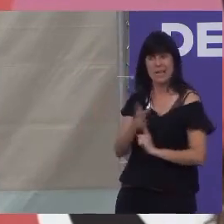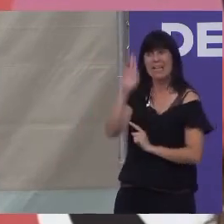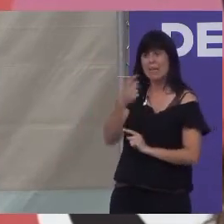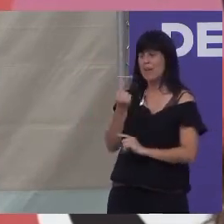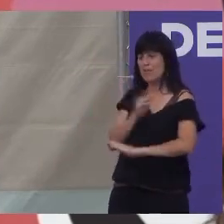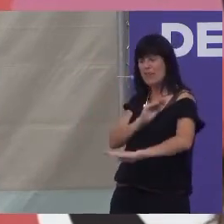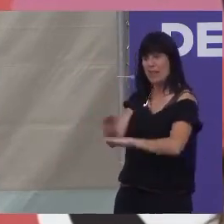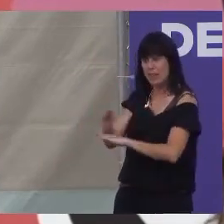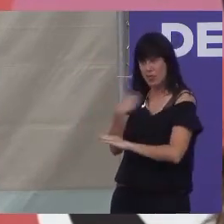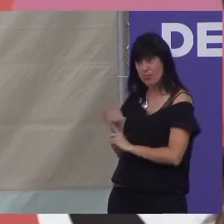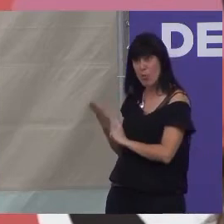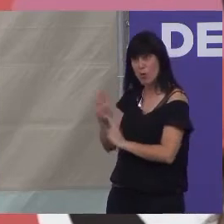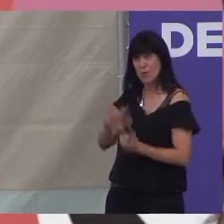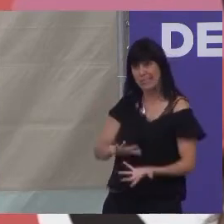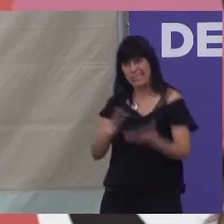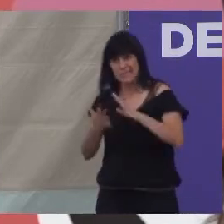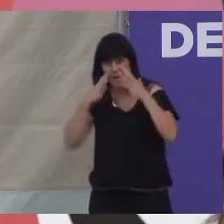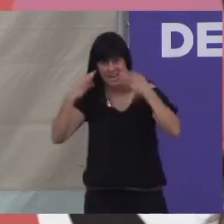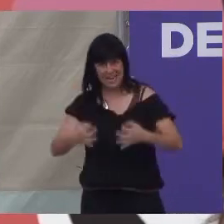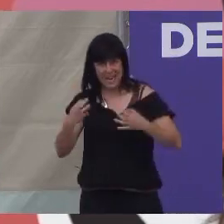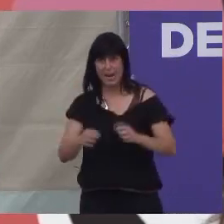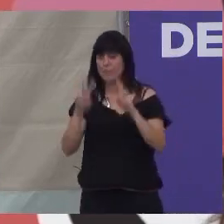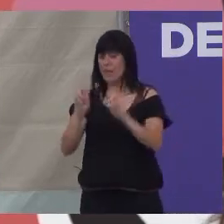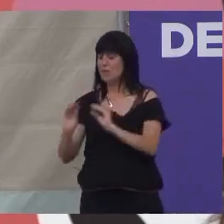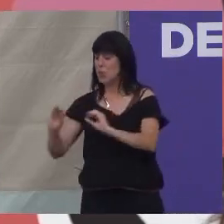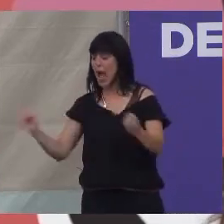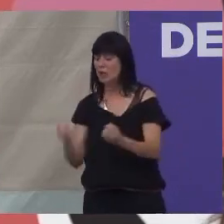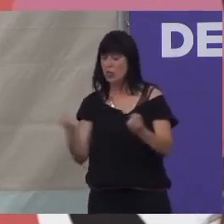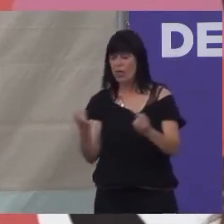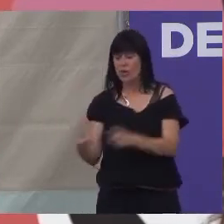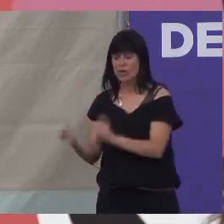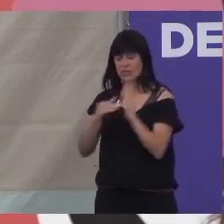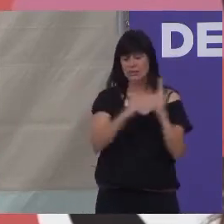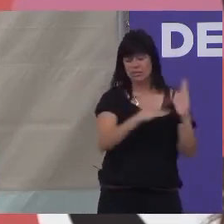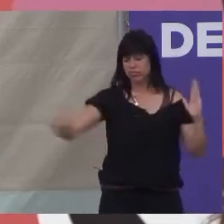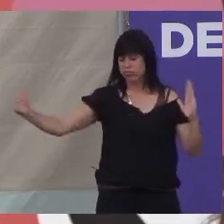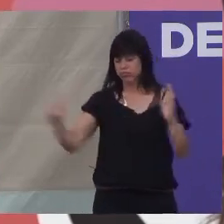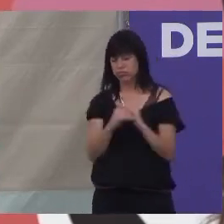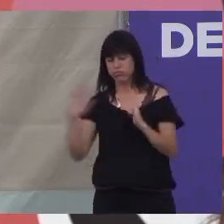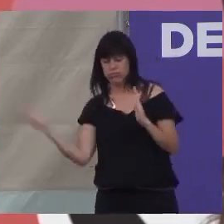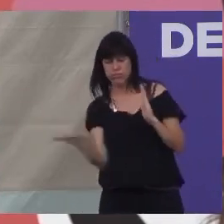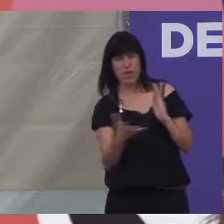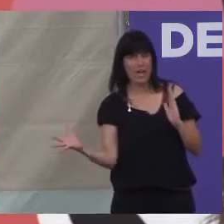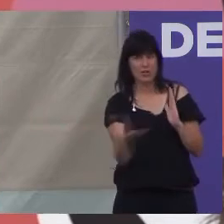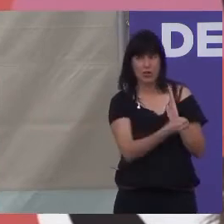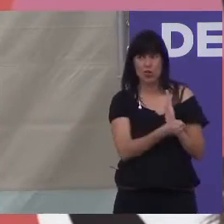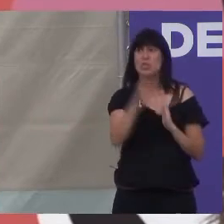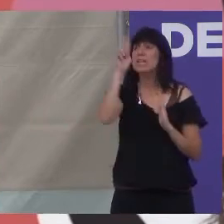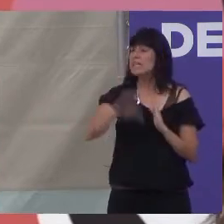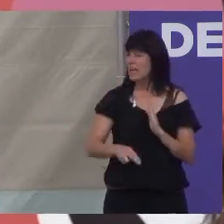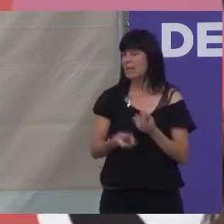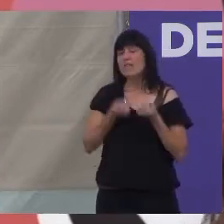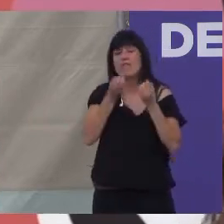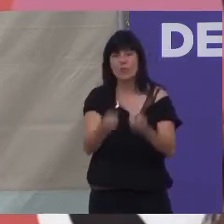autonomia, transversalitat d'actuacions, treballant en contacte amb el conjunt dels cercles sectorials i, bàsicament,